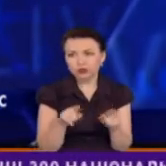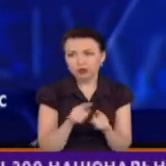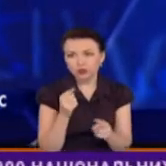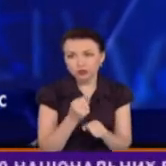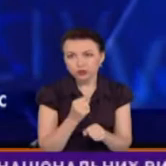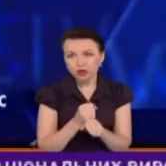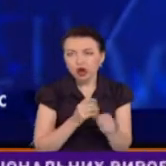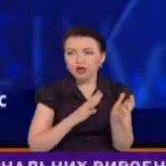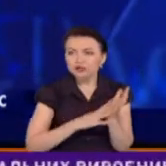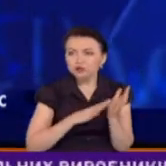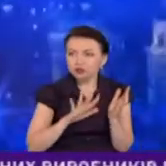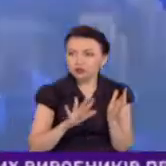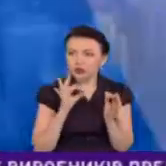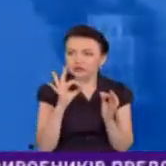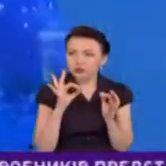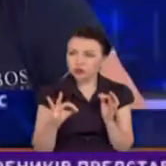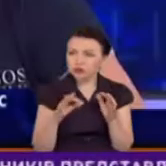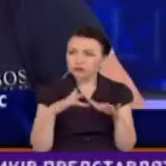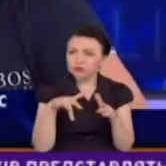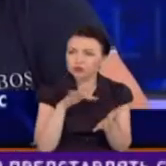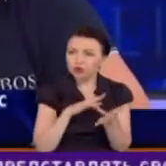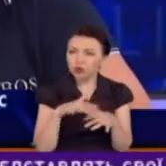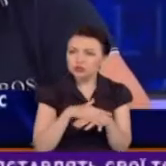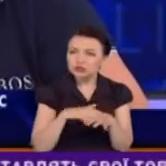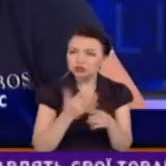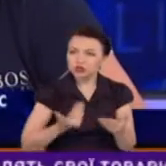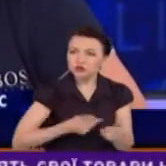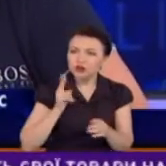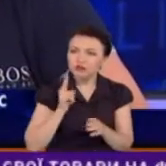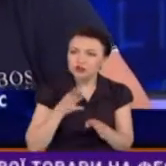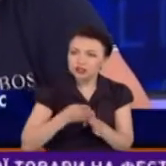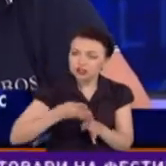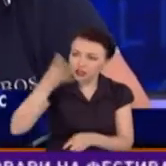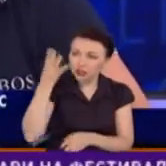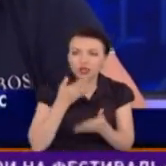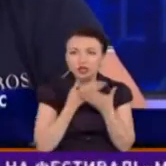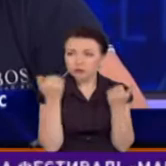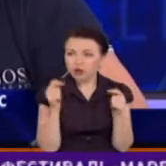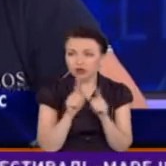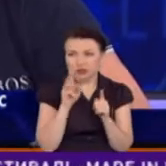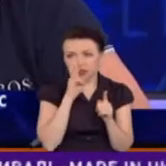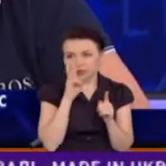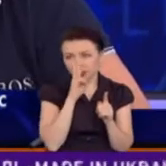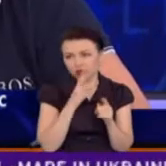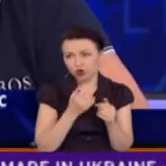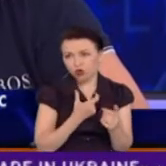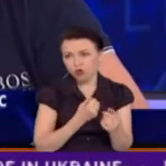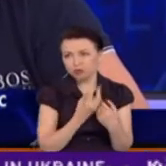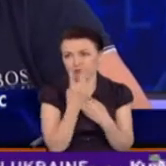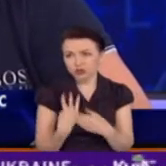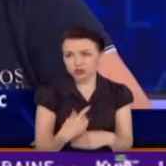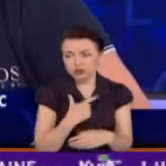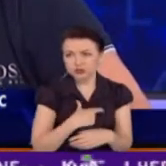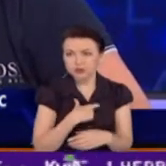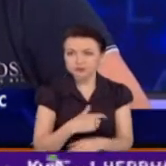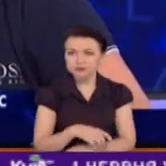А 95% міського населення проживають в багатоквартирному будинку і не мають цього доходу. Ну, наскільки я пам'ятаю, ви